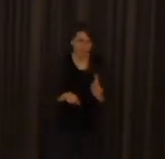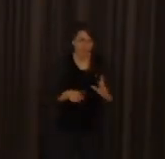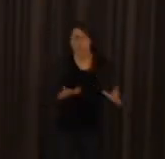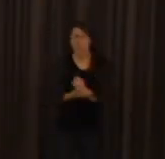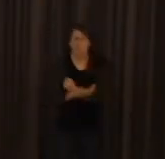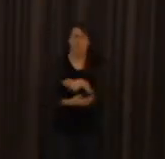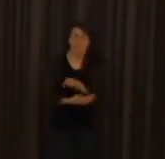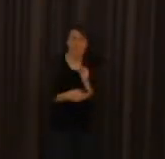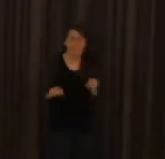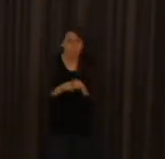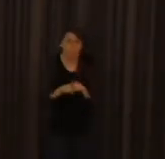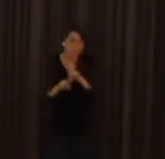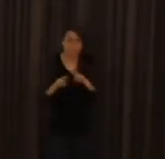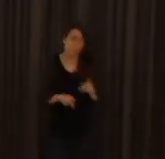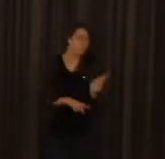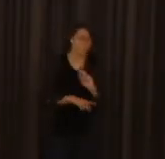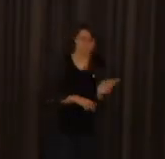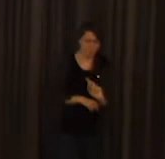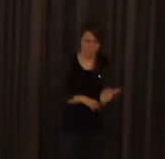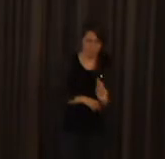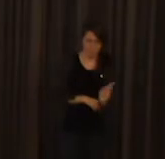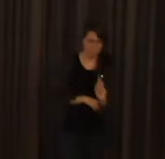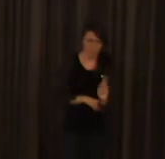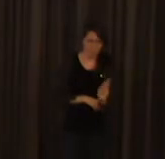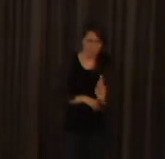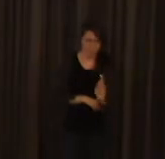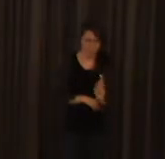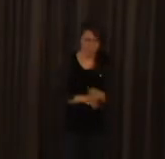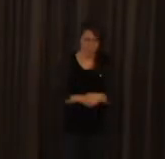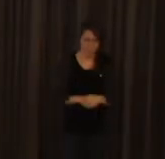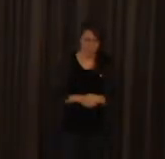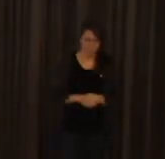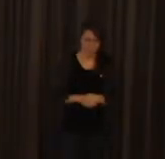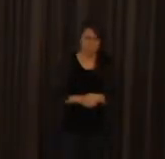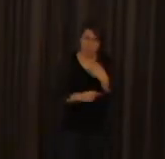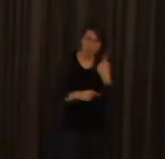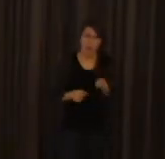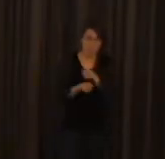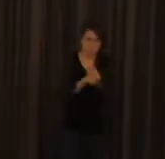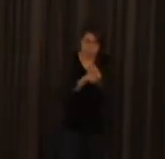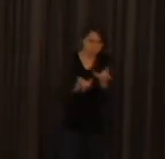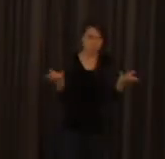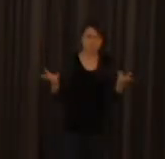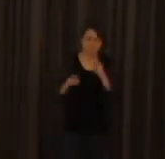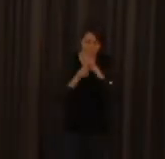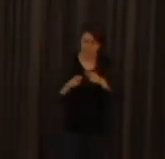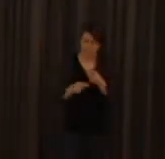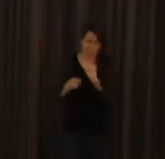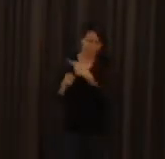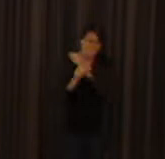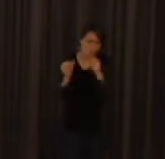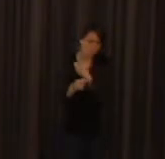tothom entén el sistema de signes internacional de la mateixa manera. Hi ha moltíssima varietat.